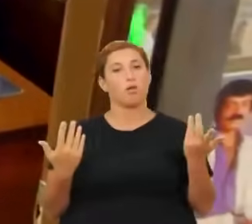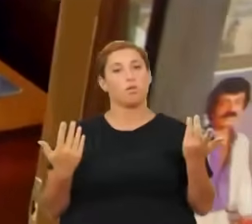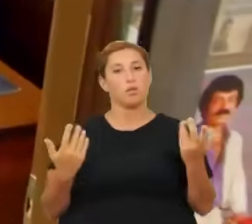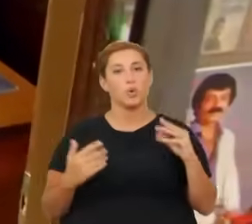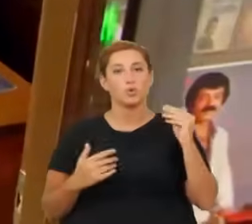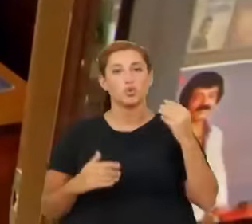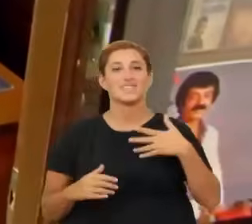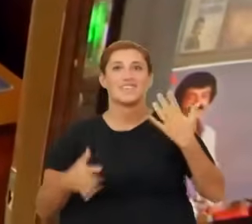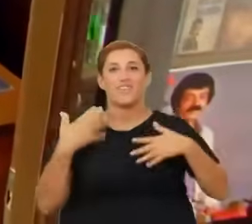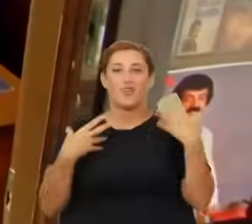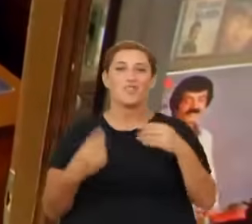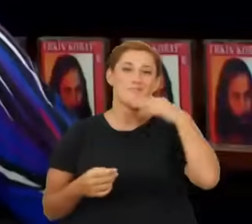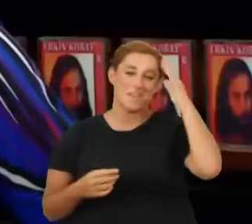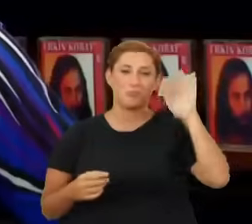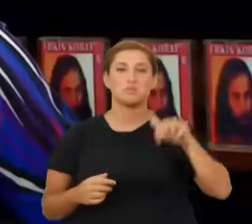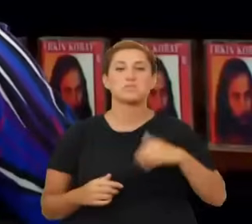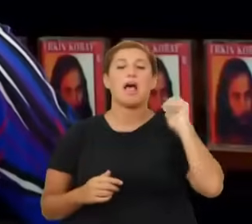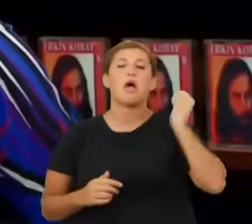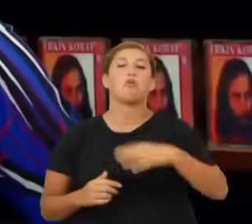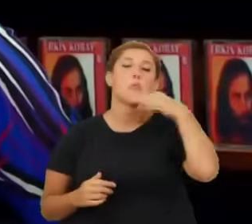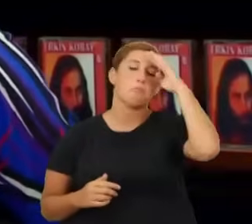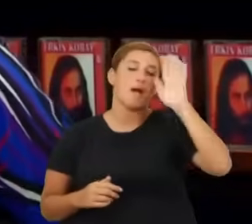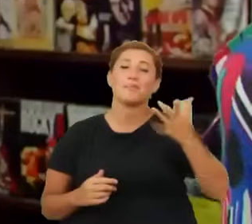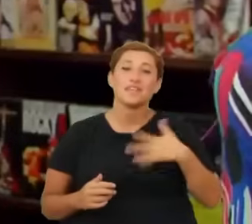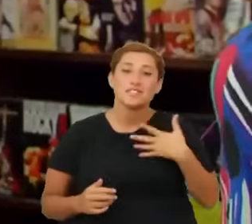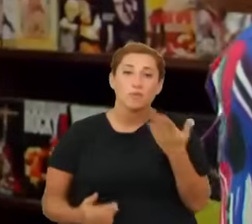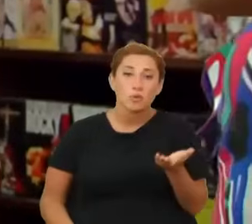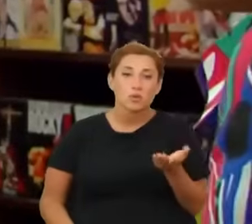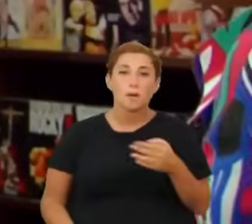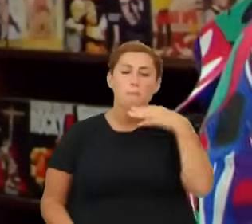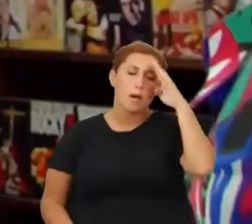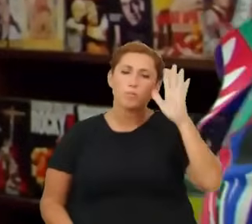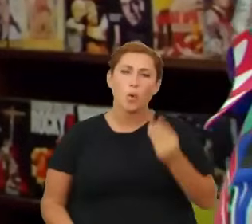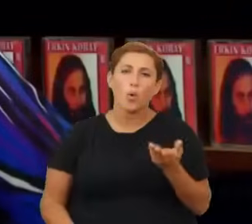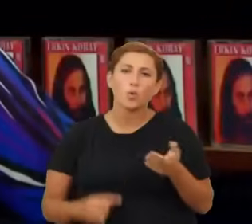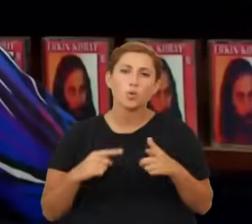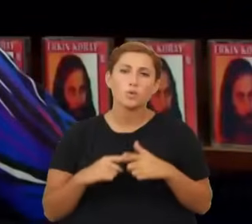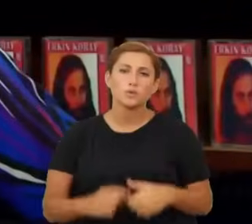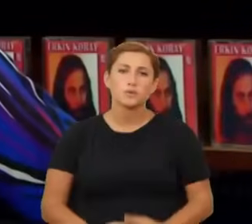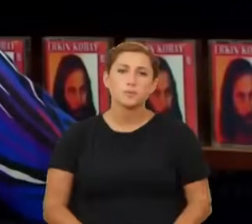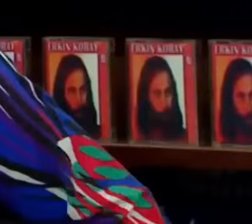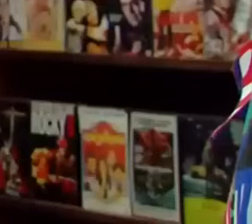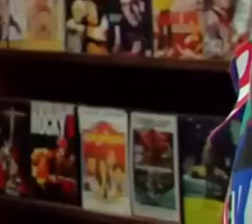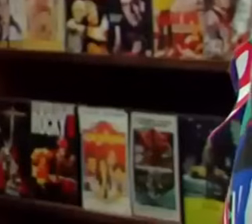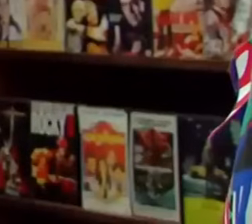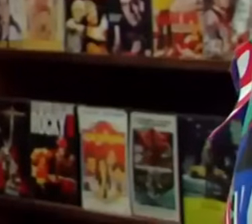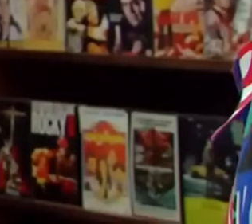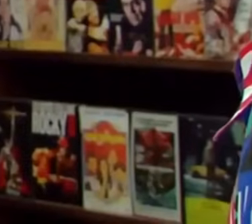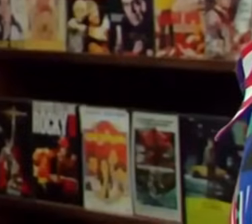Allah. Çocukken sevinirdik oğlum bayrama. Artık bize her gün bayram. Nesine seviniyorsun? Bayramda ne olur Erdem?